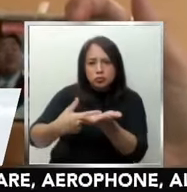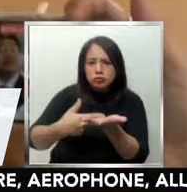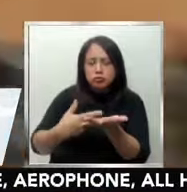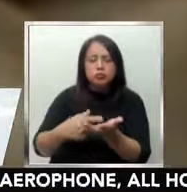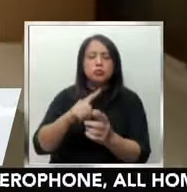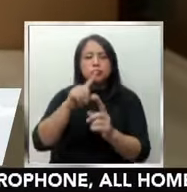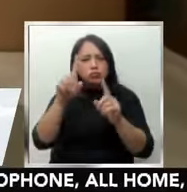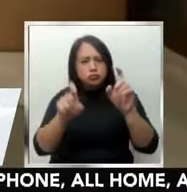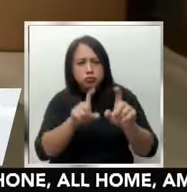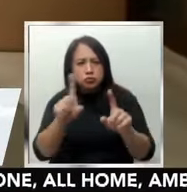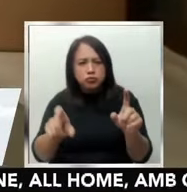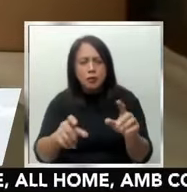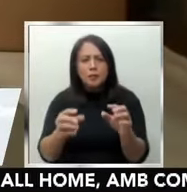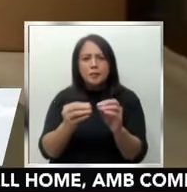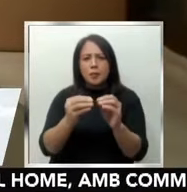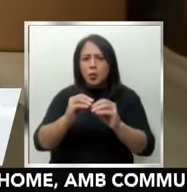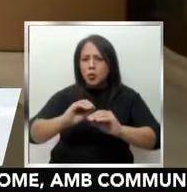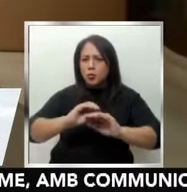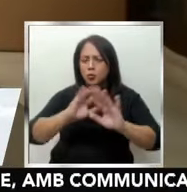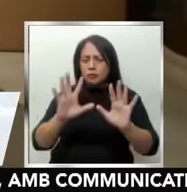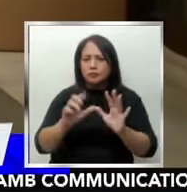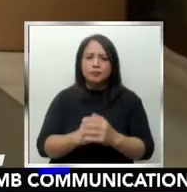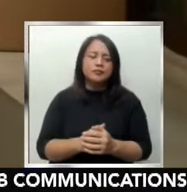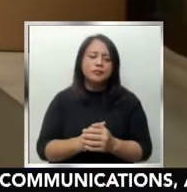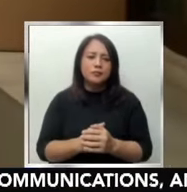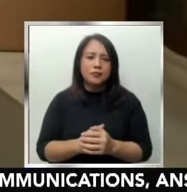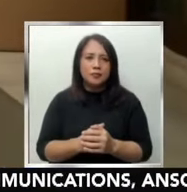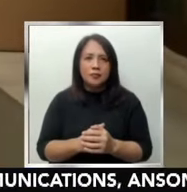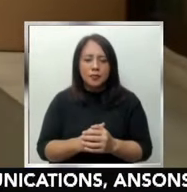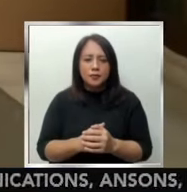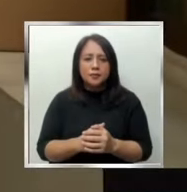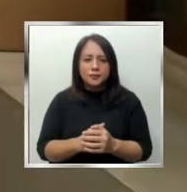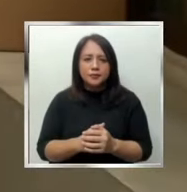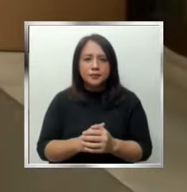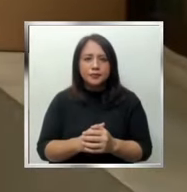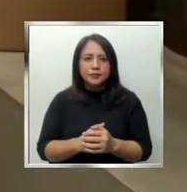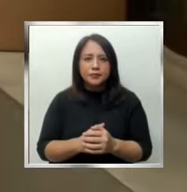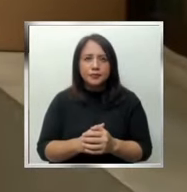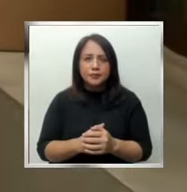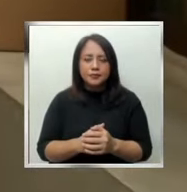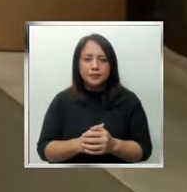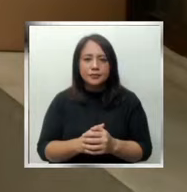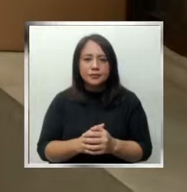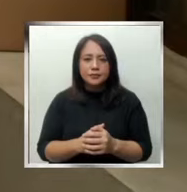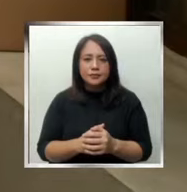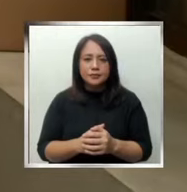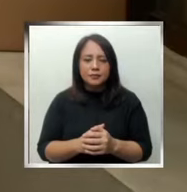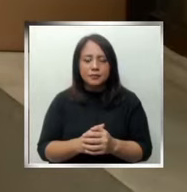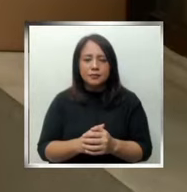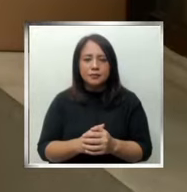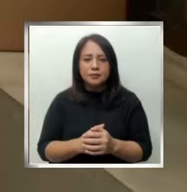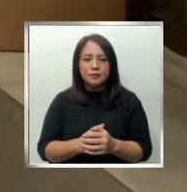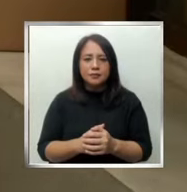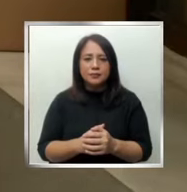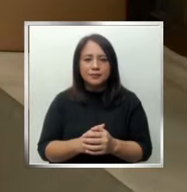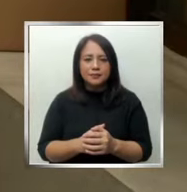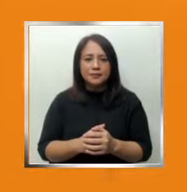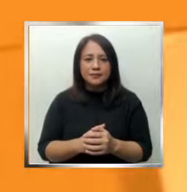more questions para sa GMA integrated news Tina Panganiban perz nak 24